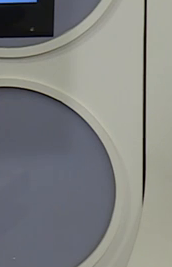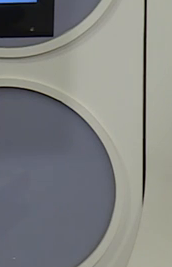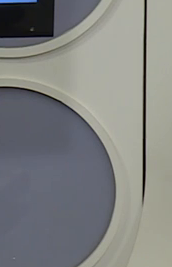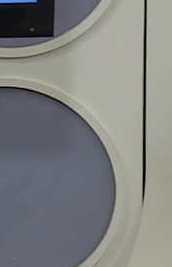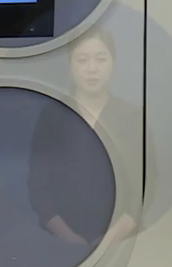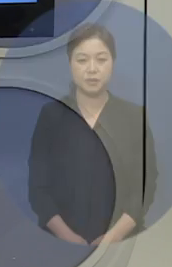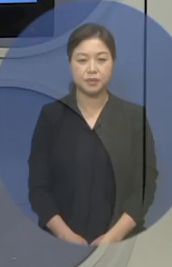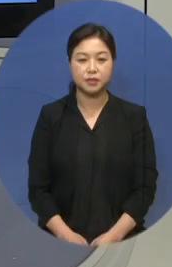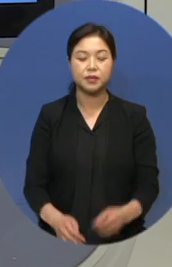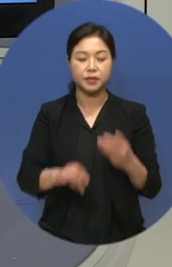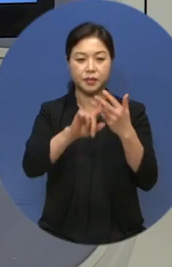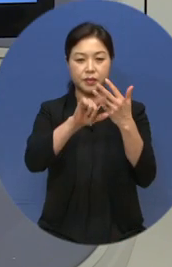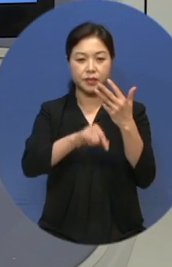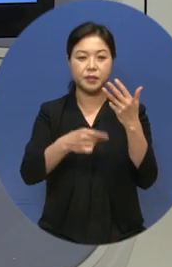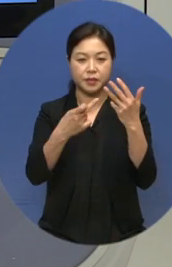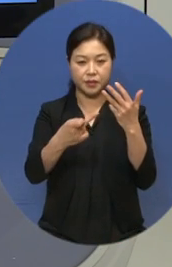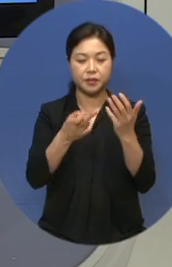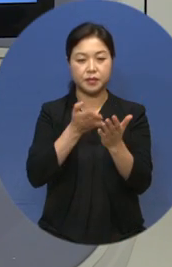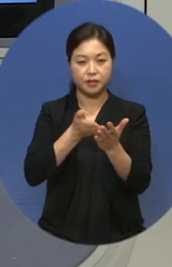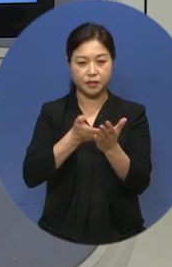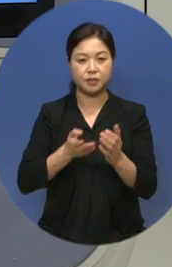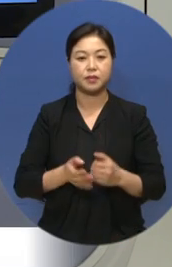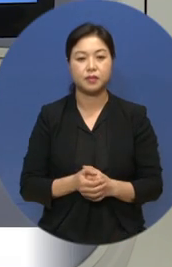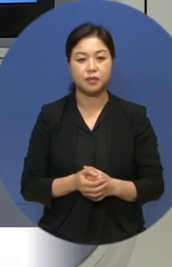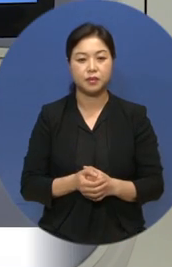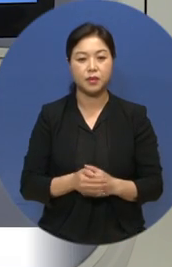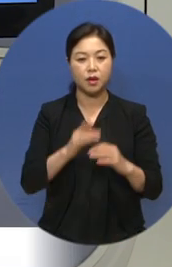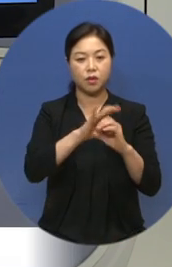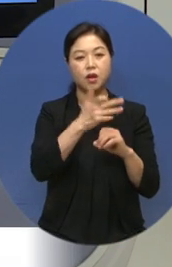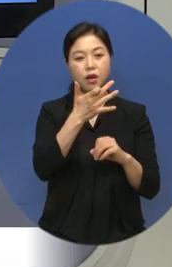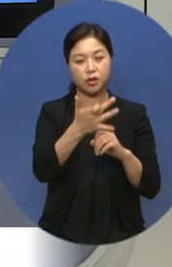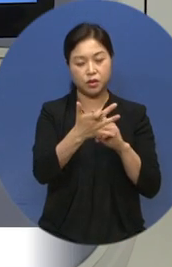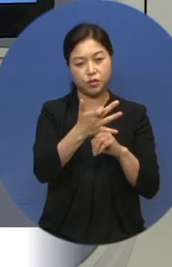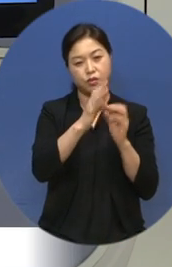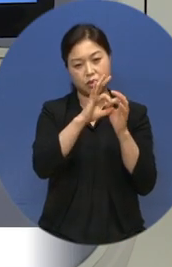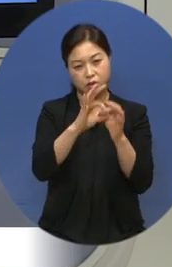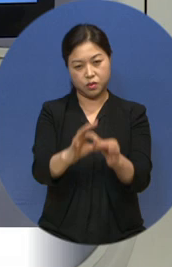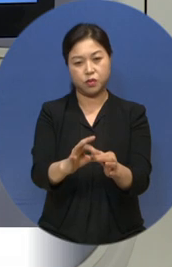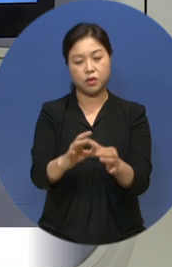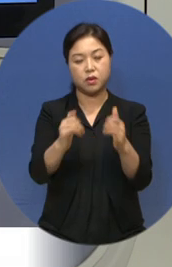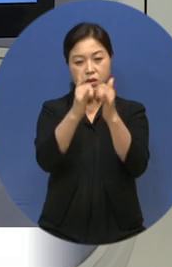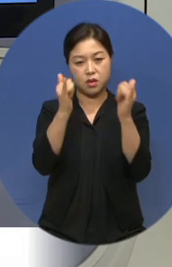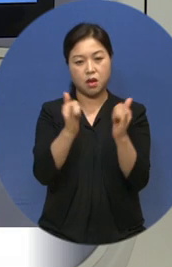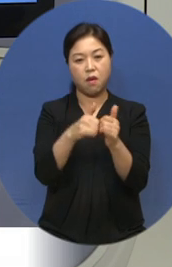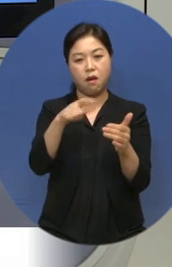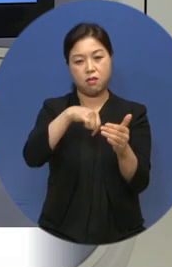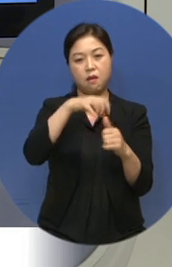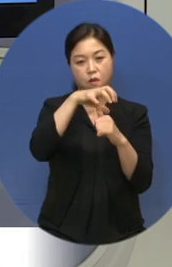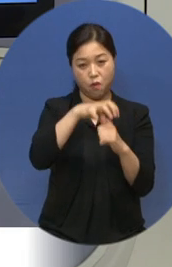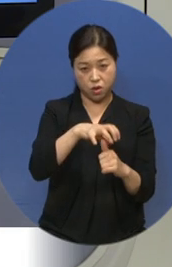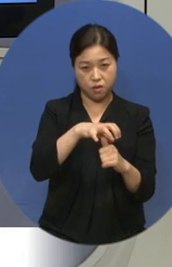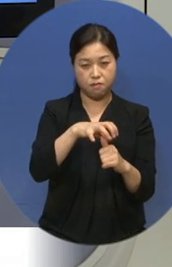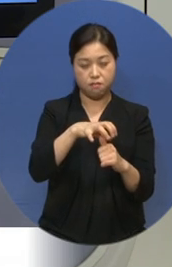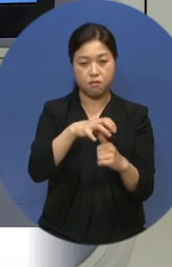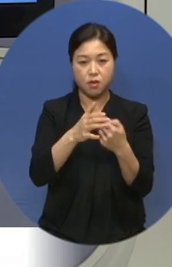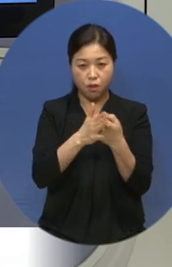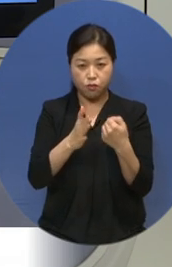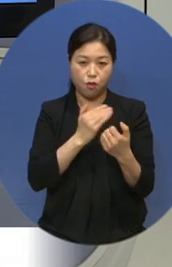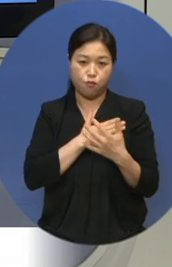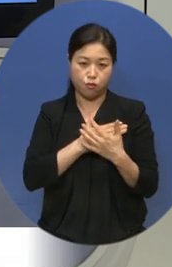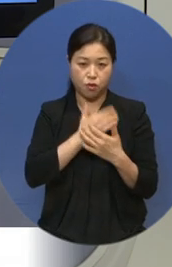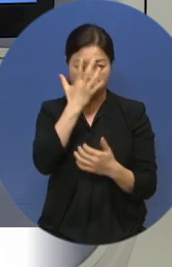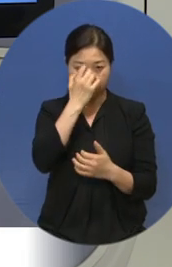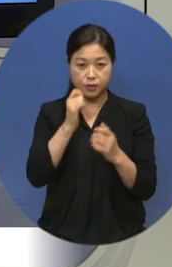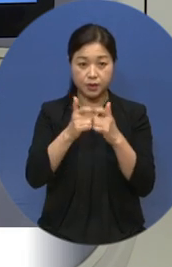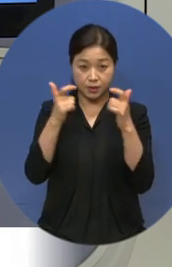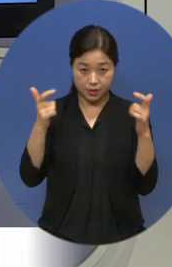8월 12일 만만한 였습니다 코로나 1 고가 장기화 됨에 따라 사회적 고립 등으로 불안감과 우울증 가